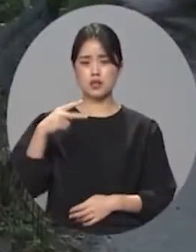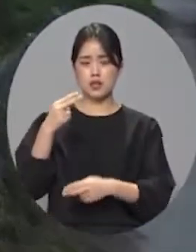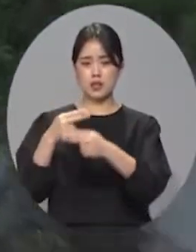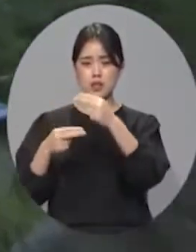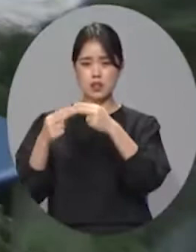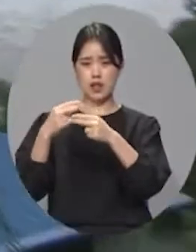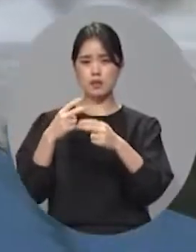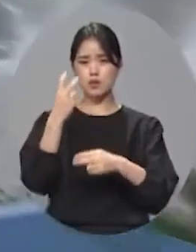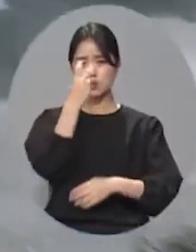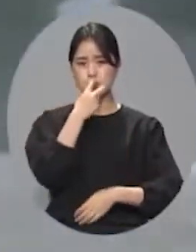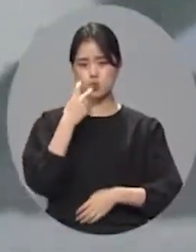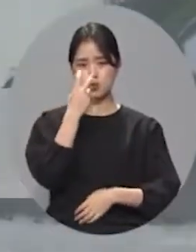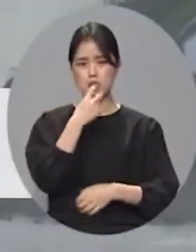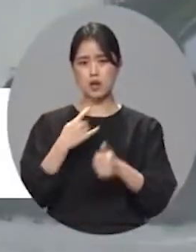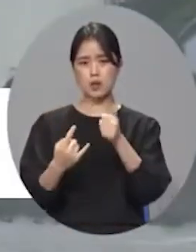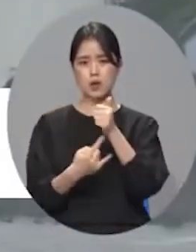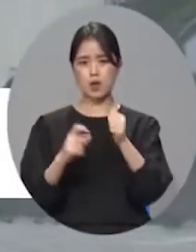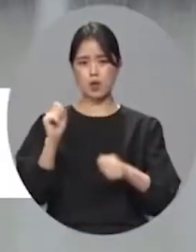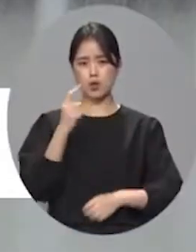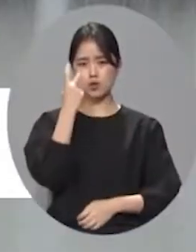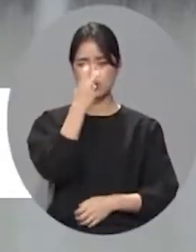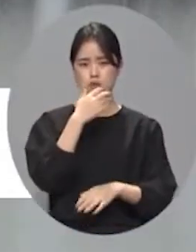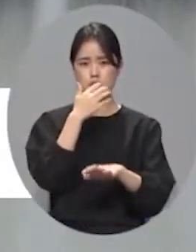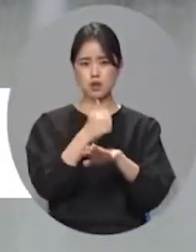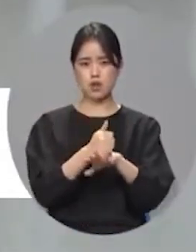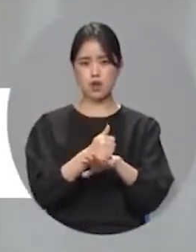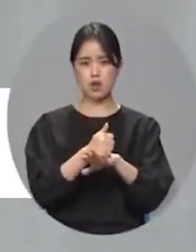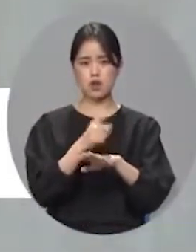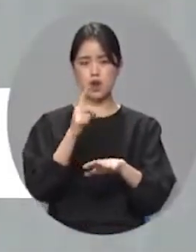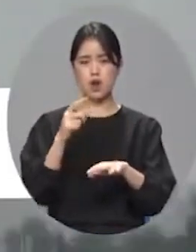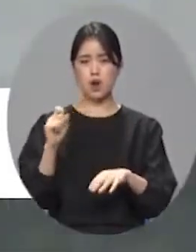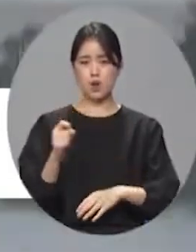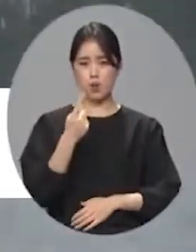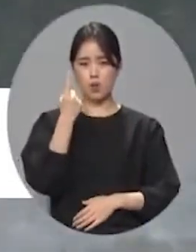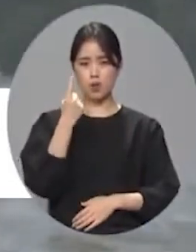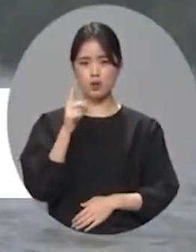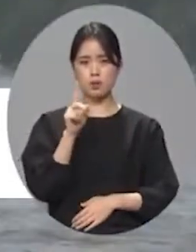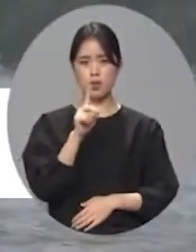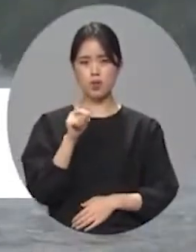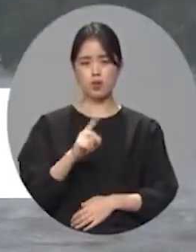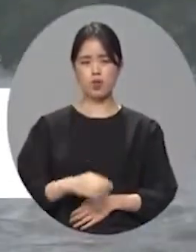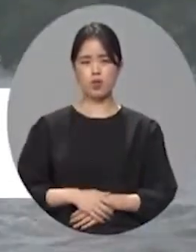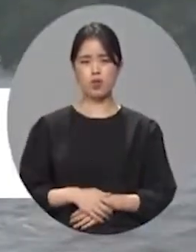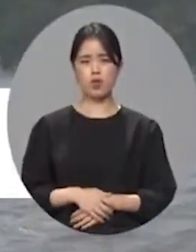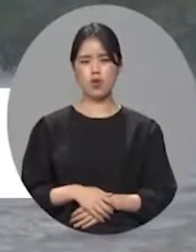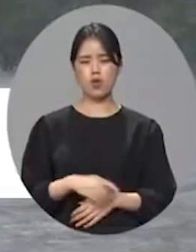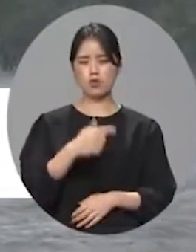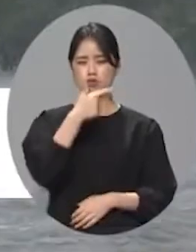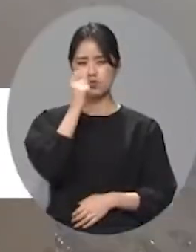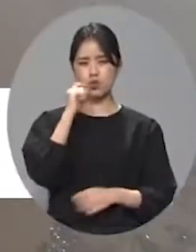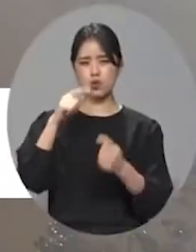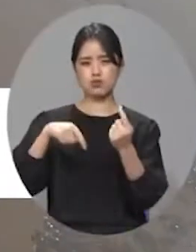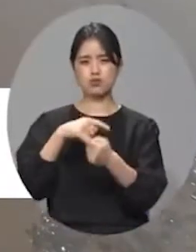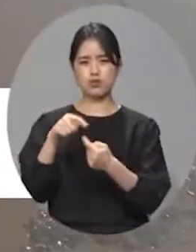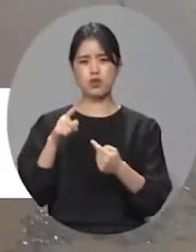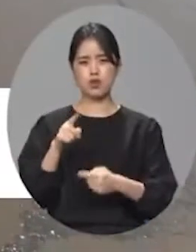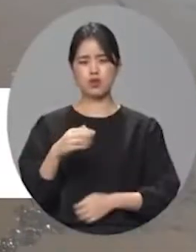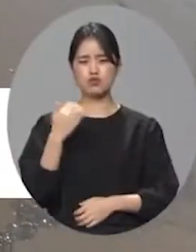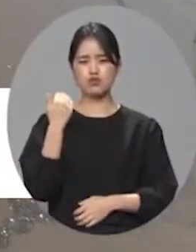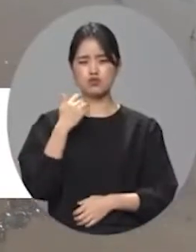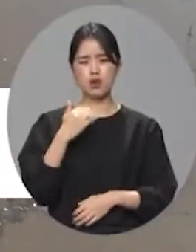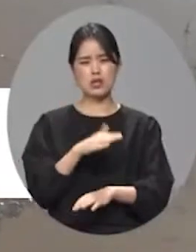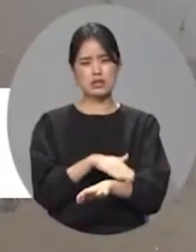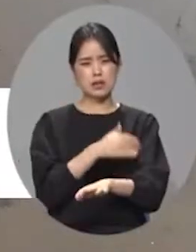탱 조사 협의회의 원인 조사 결과 지난해 섬진강 수에 원인으로 지목된 것은 컸을 한테 문형 딱히 누가